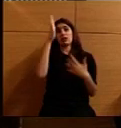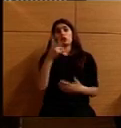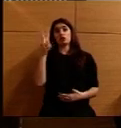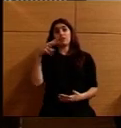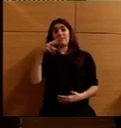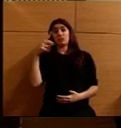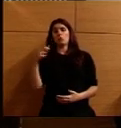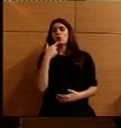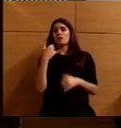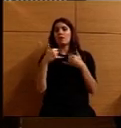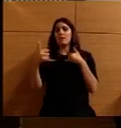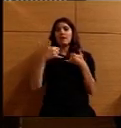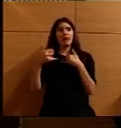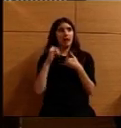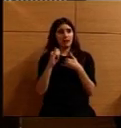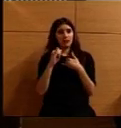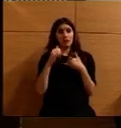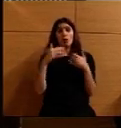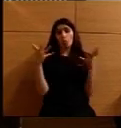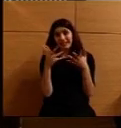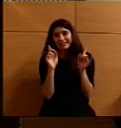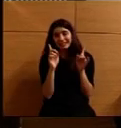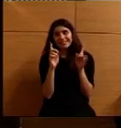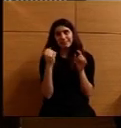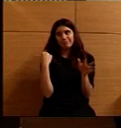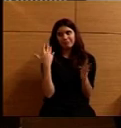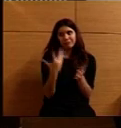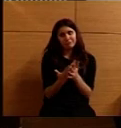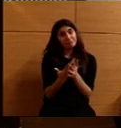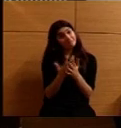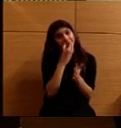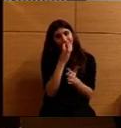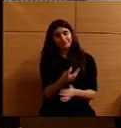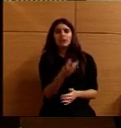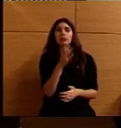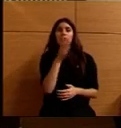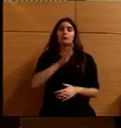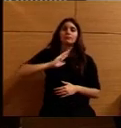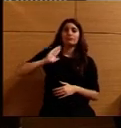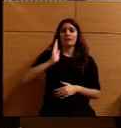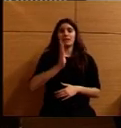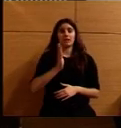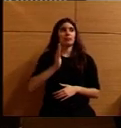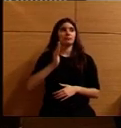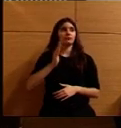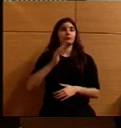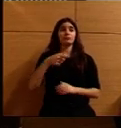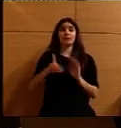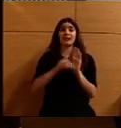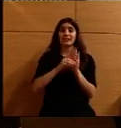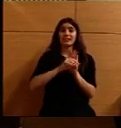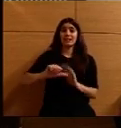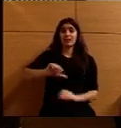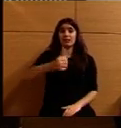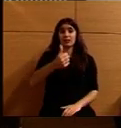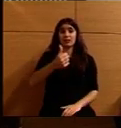el que s'adoptaven mesures, atenció, urgents, per pal·liar els danys causats per la borrasca Filomena. I aquest decret es va aprovar pel Consell